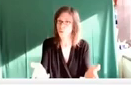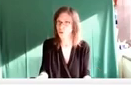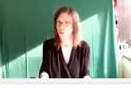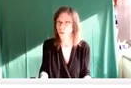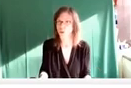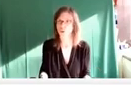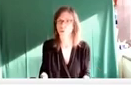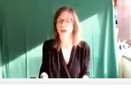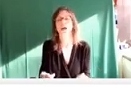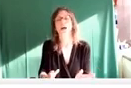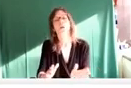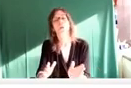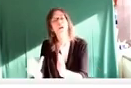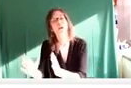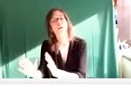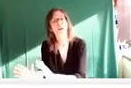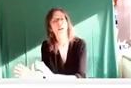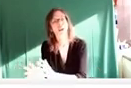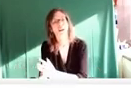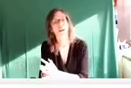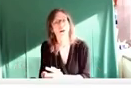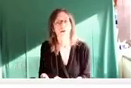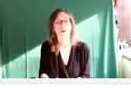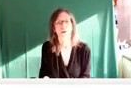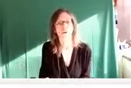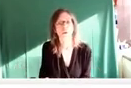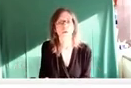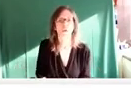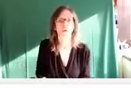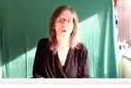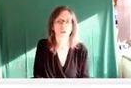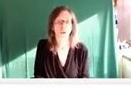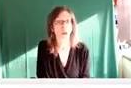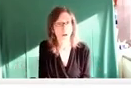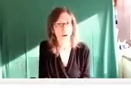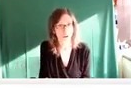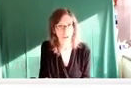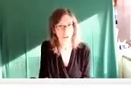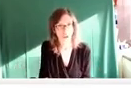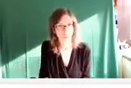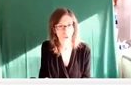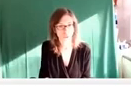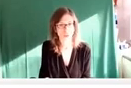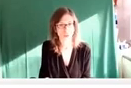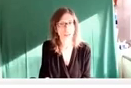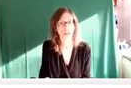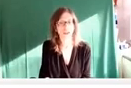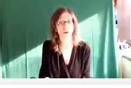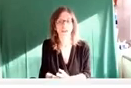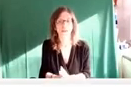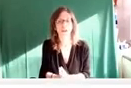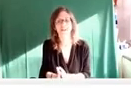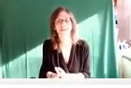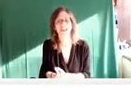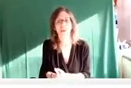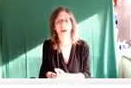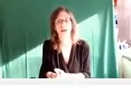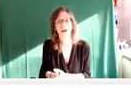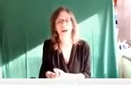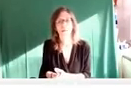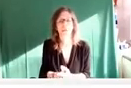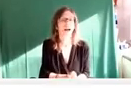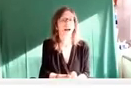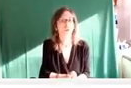sont tous dans un même document, bien là, on atteint un niveau supérieur en termes de reproductibilité. Donc, ce n'est pas